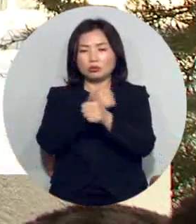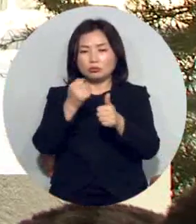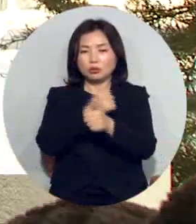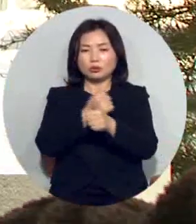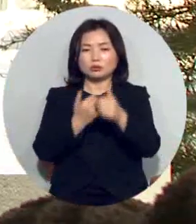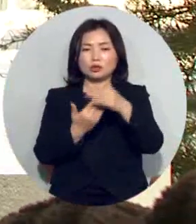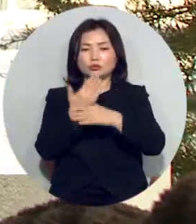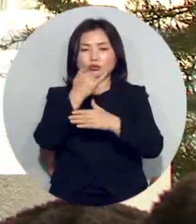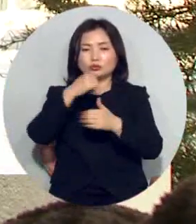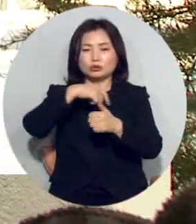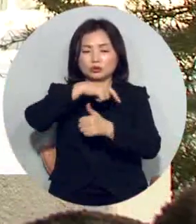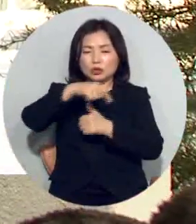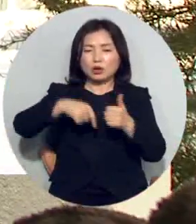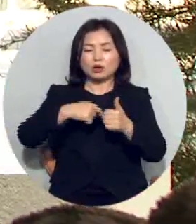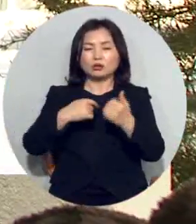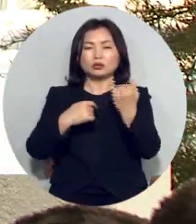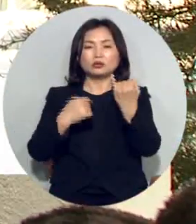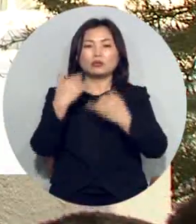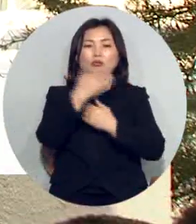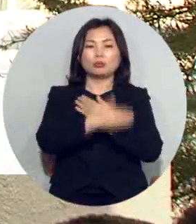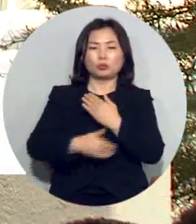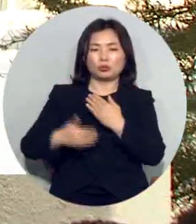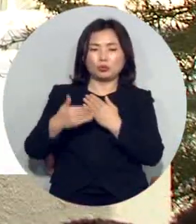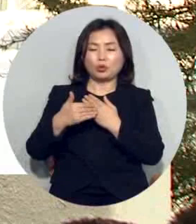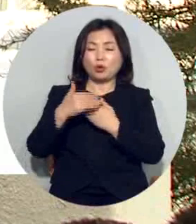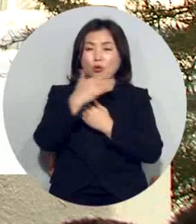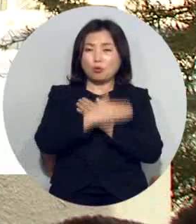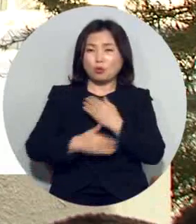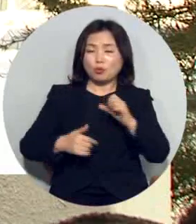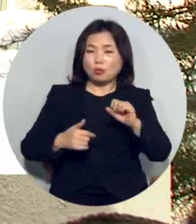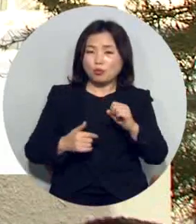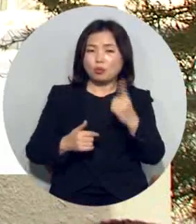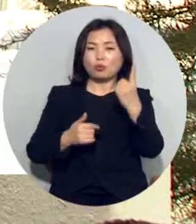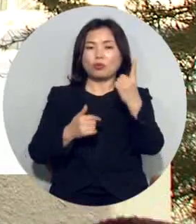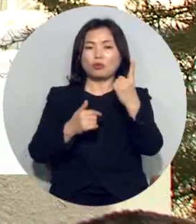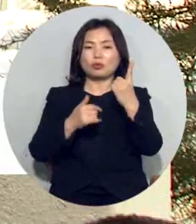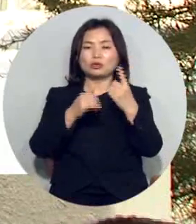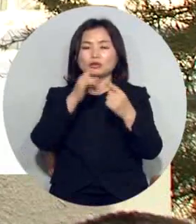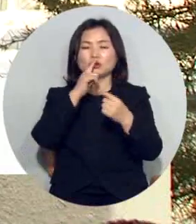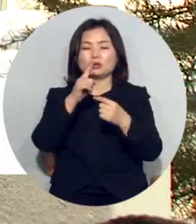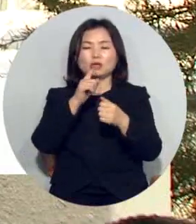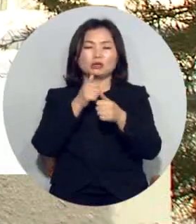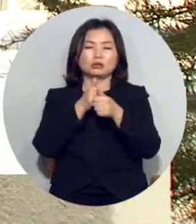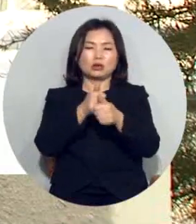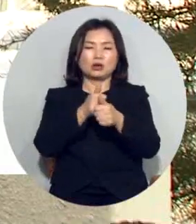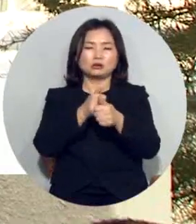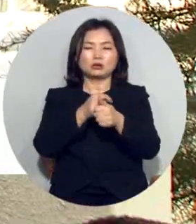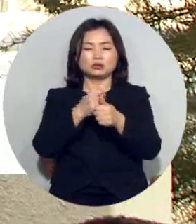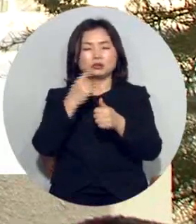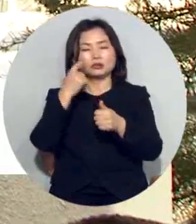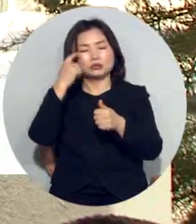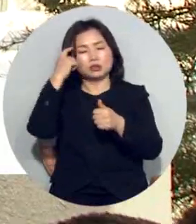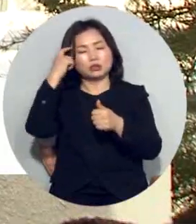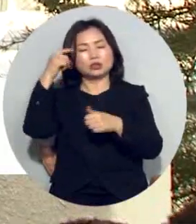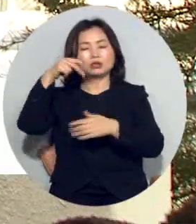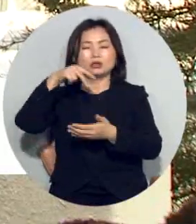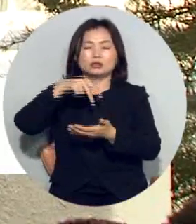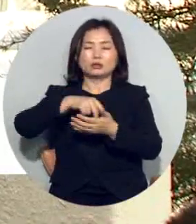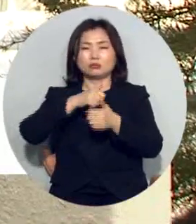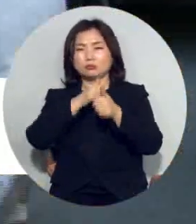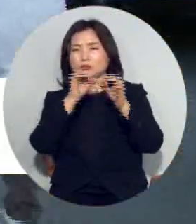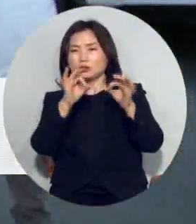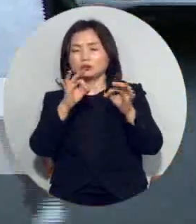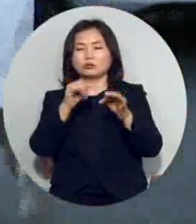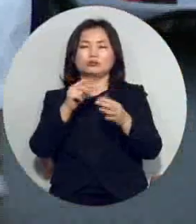일어날 수 있는 상황을 여성의 몸 몸이 몸에 원인을 두고 있다는거 이 시각 자체를 여실히 드러내고